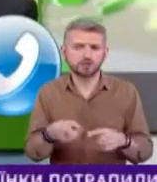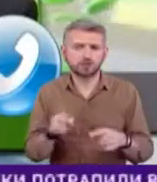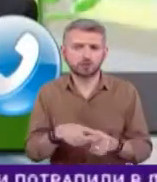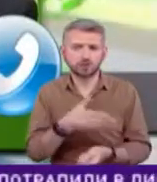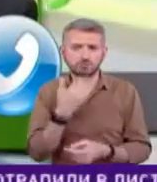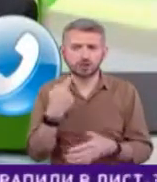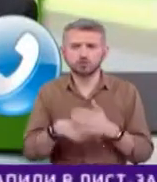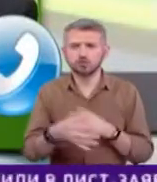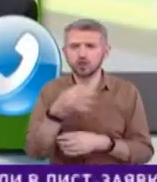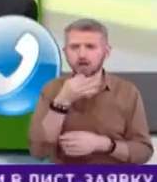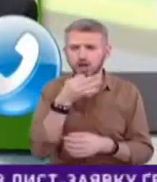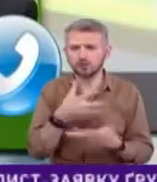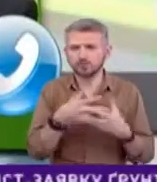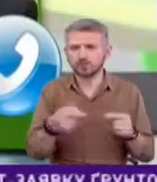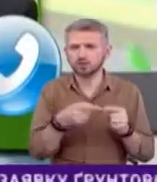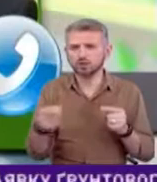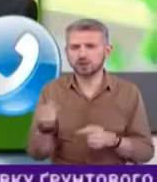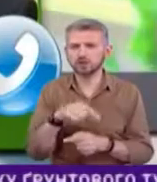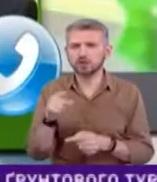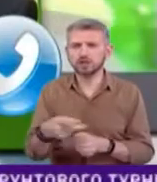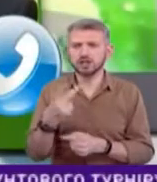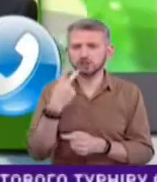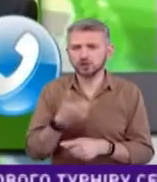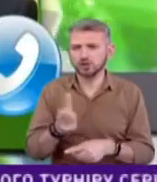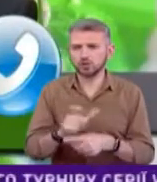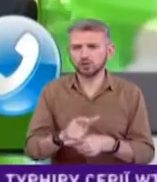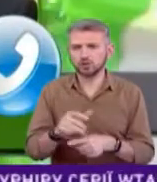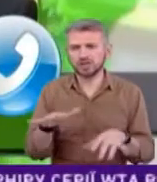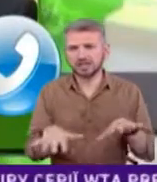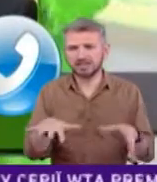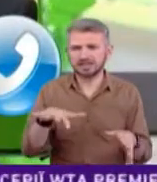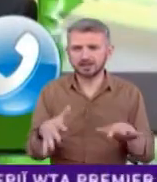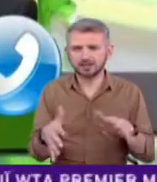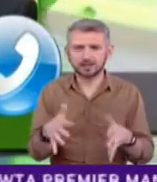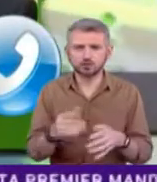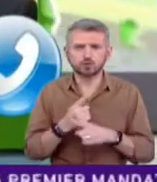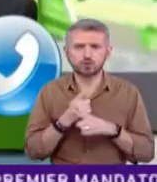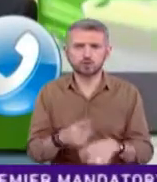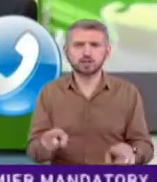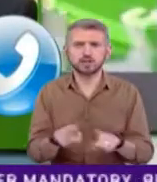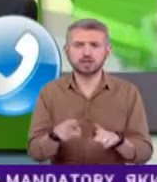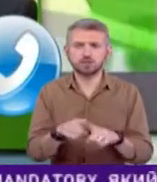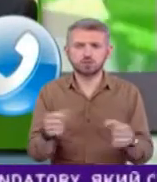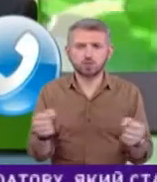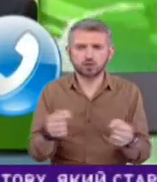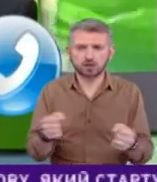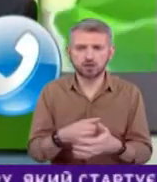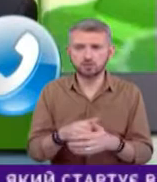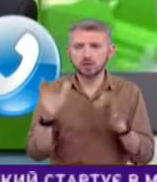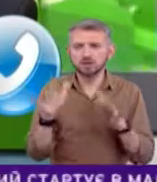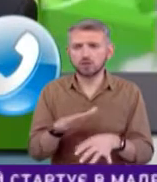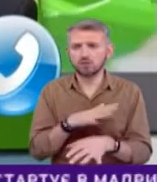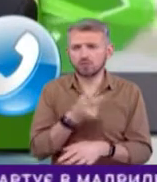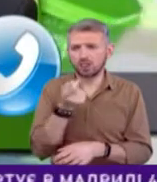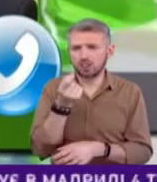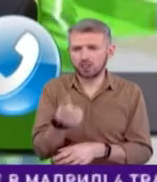немає, тому що ранньовесняні процеси, вони завжди дуже нестійкі і супроводжуються такими похолоданнями. Снігу випало не